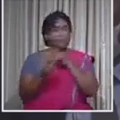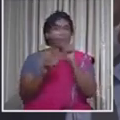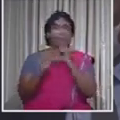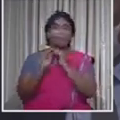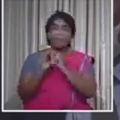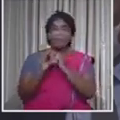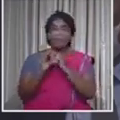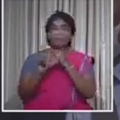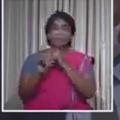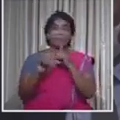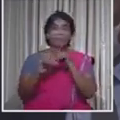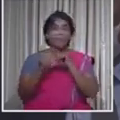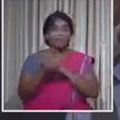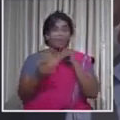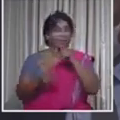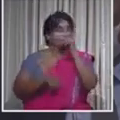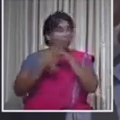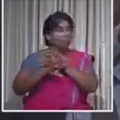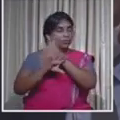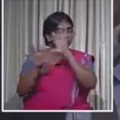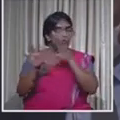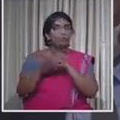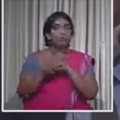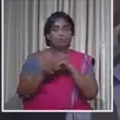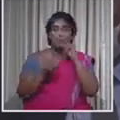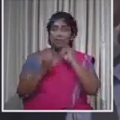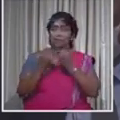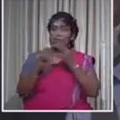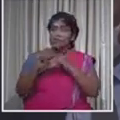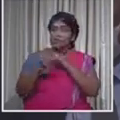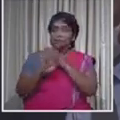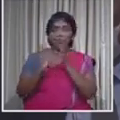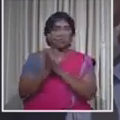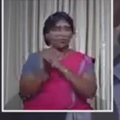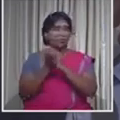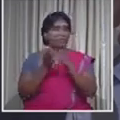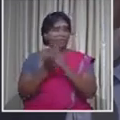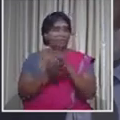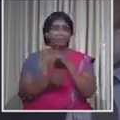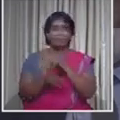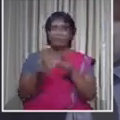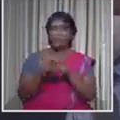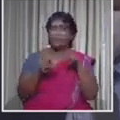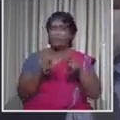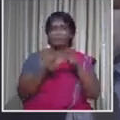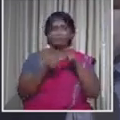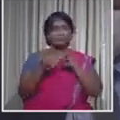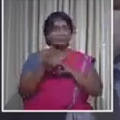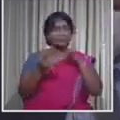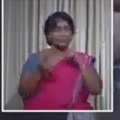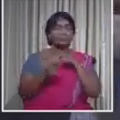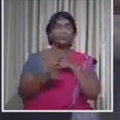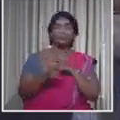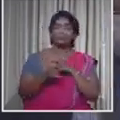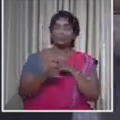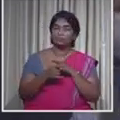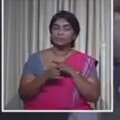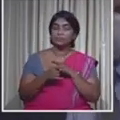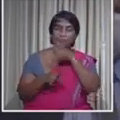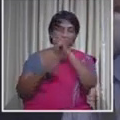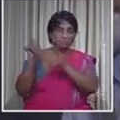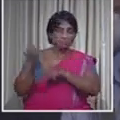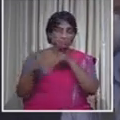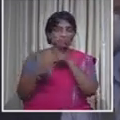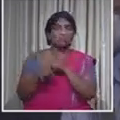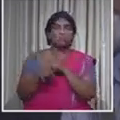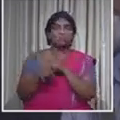කාර්යාලවලින් ප්‍රාදේශීය ලේකම් වරු ඇතුළු මේ නිලධාරීන් විශාල සේවයක් කරනවා. එතකොට අද ප්‍රාදේශීය ලේකම් වරුන්ගේ